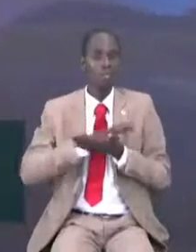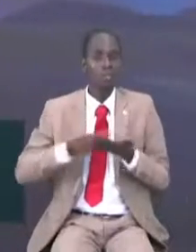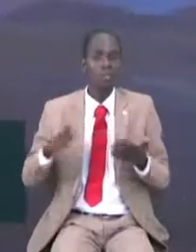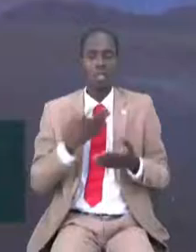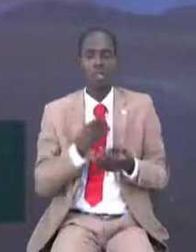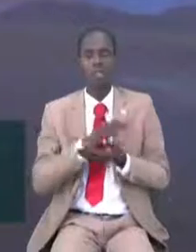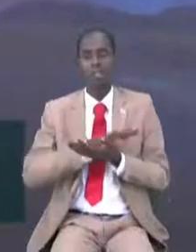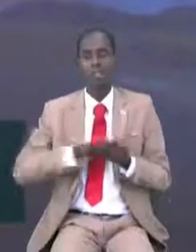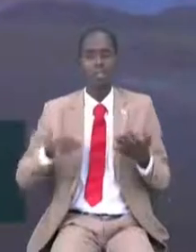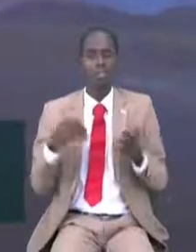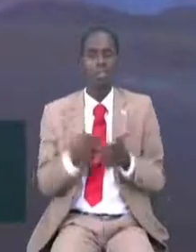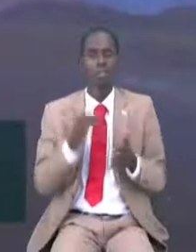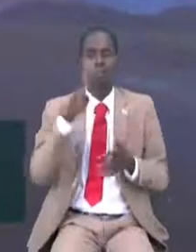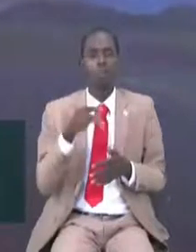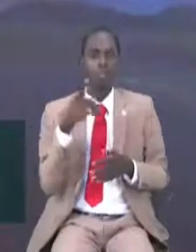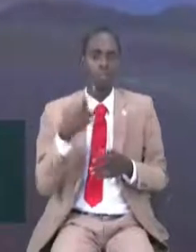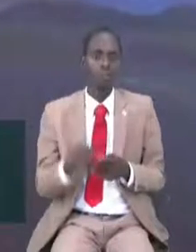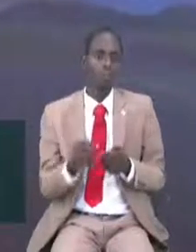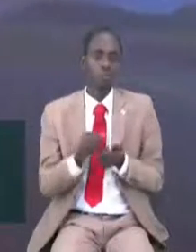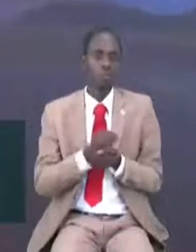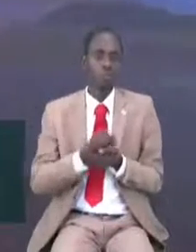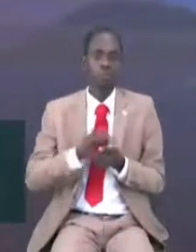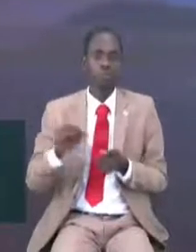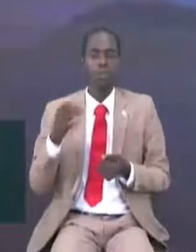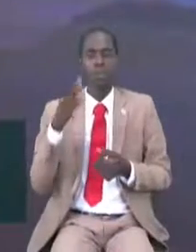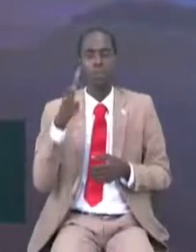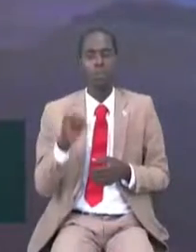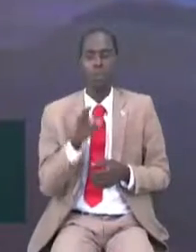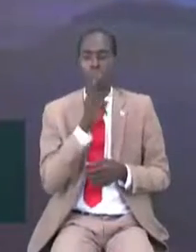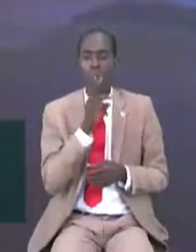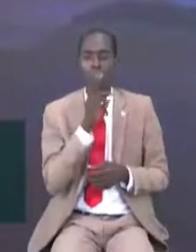baptême d'eau. Oui, cette purification provient de lui.